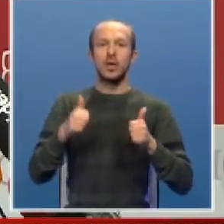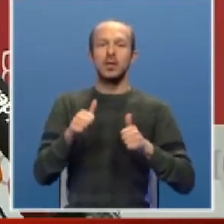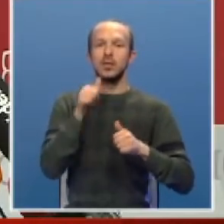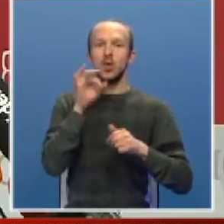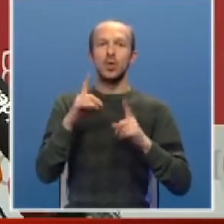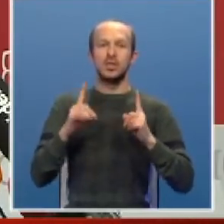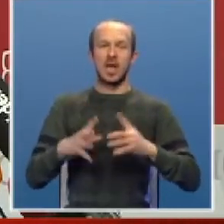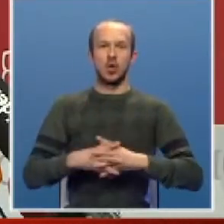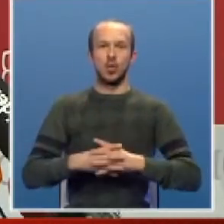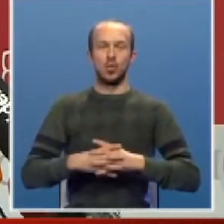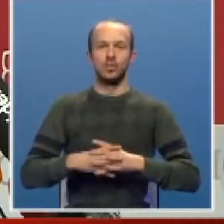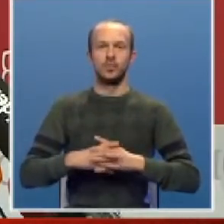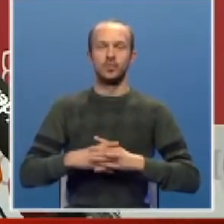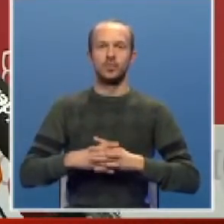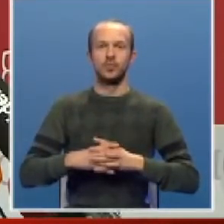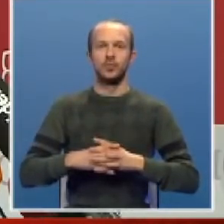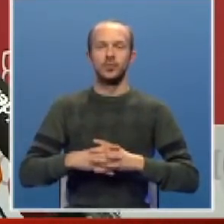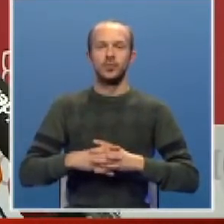o stanju